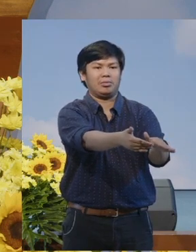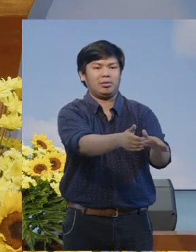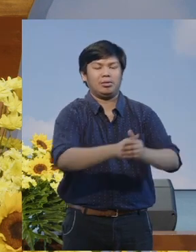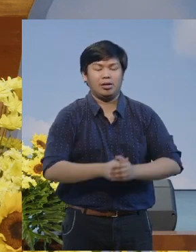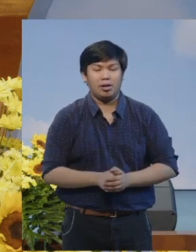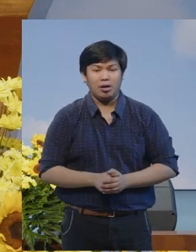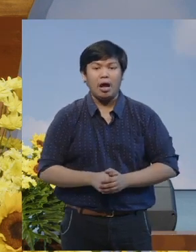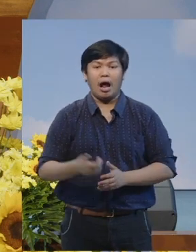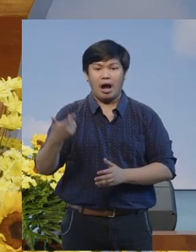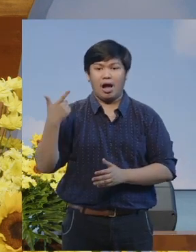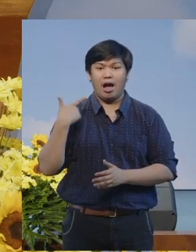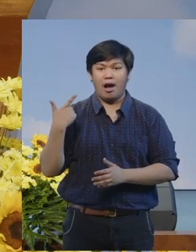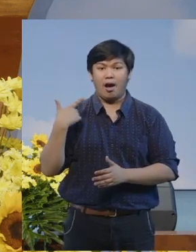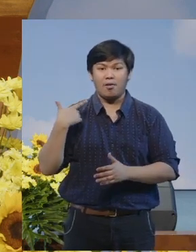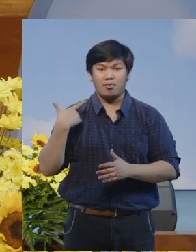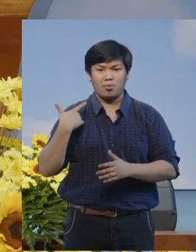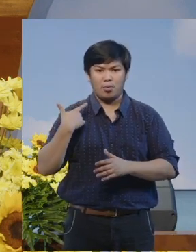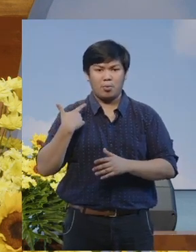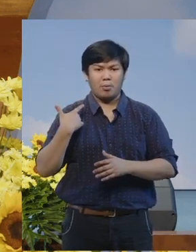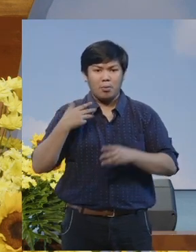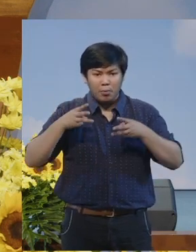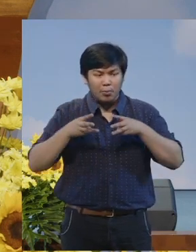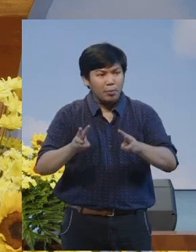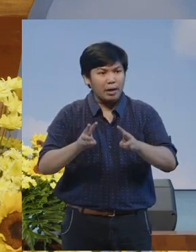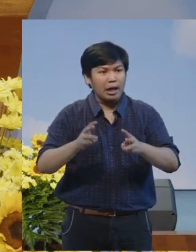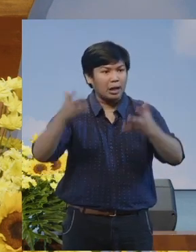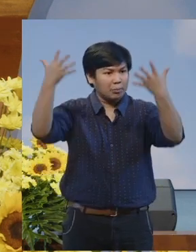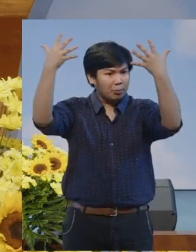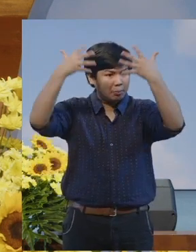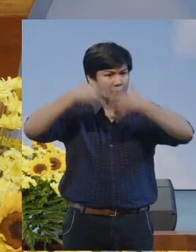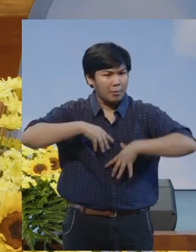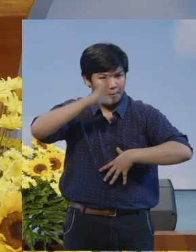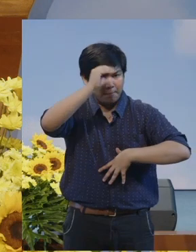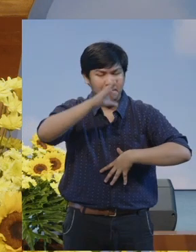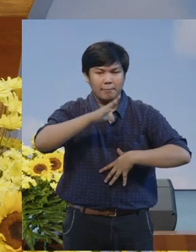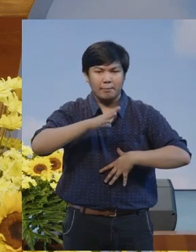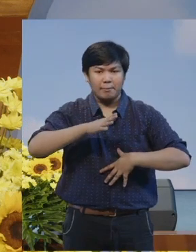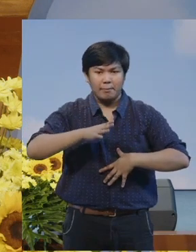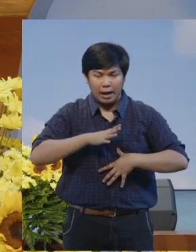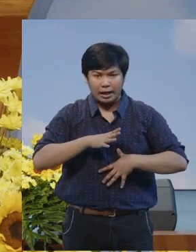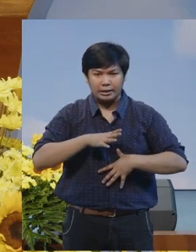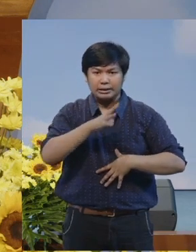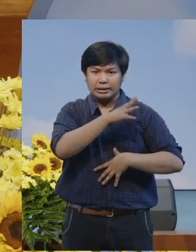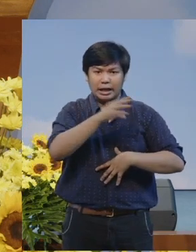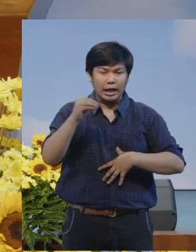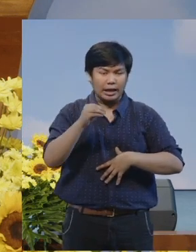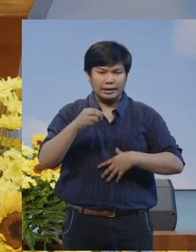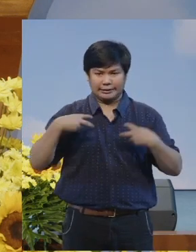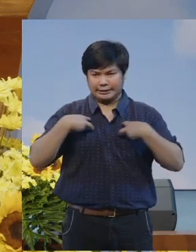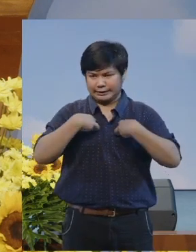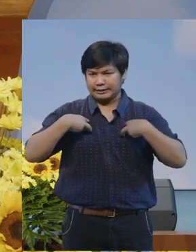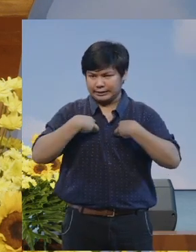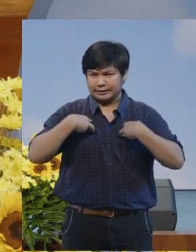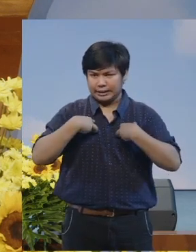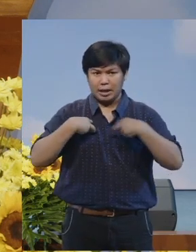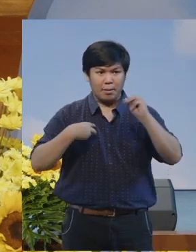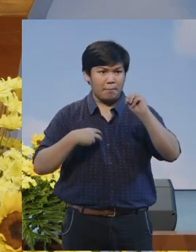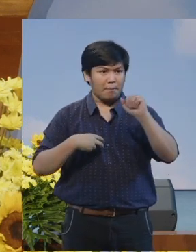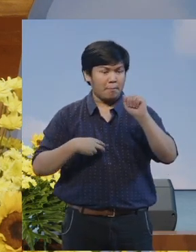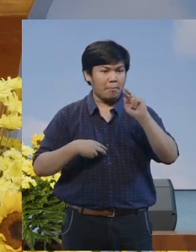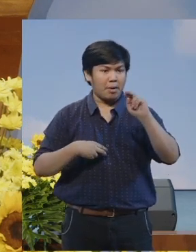Sila ay may kakayahan na sumapi sa mga tao at hayop. Makikita natin doon sa Mark chapter 5,